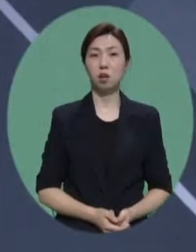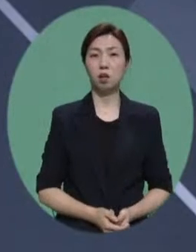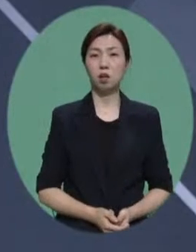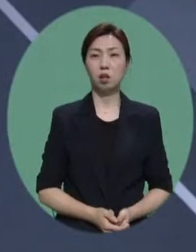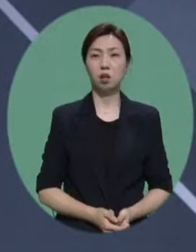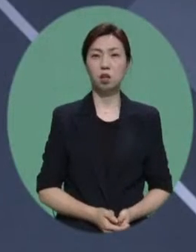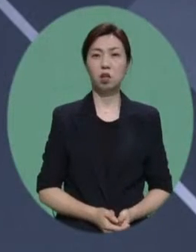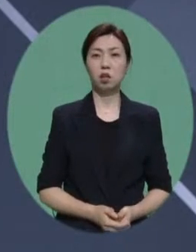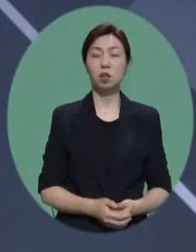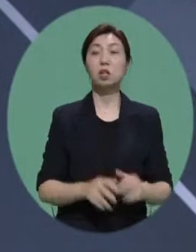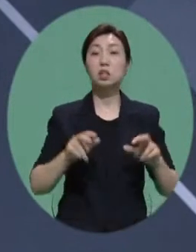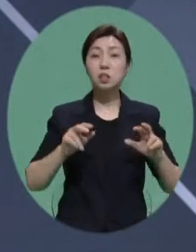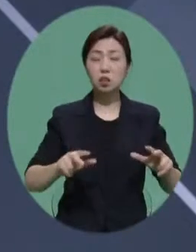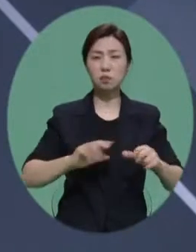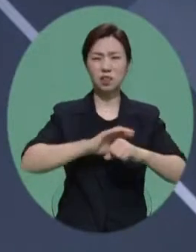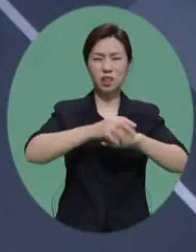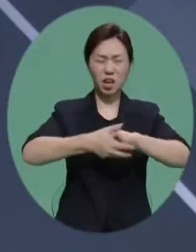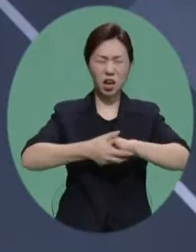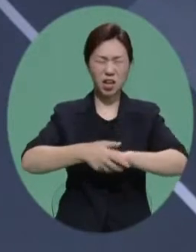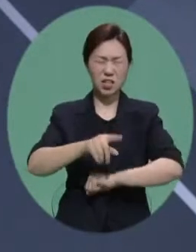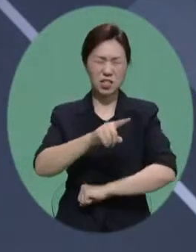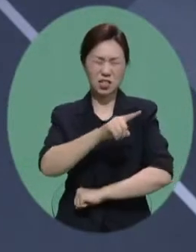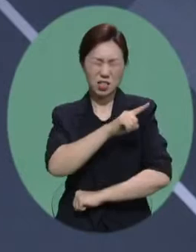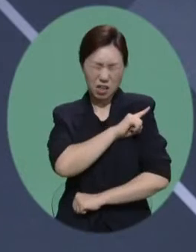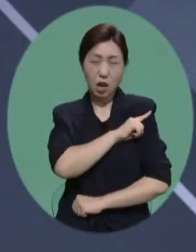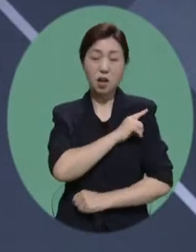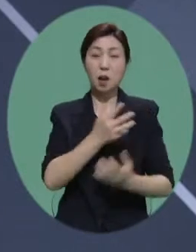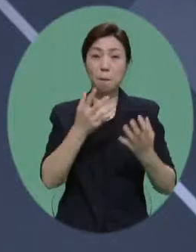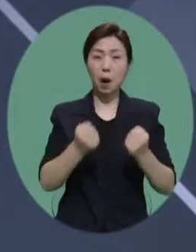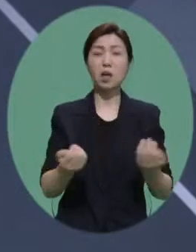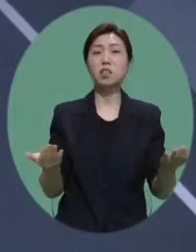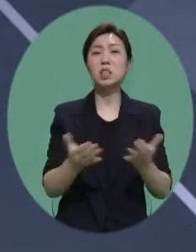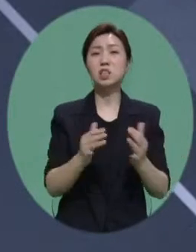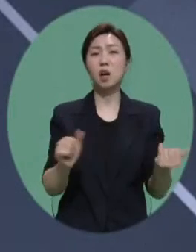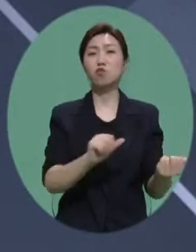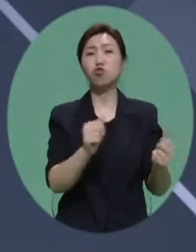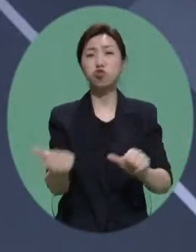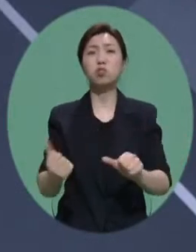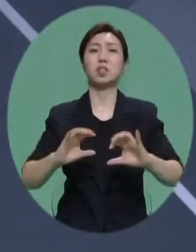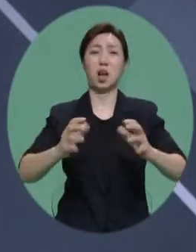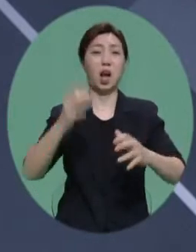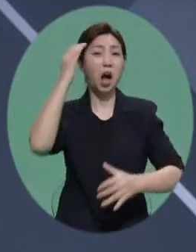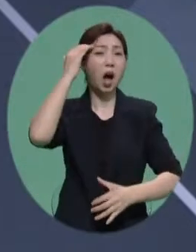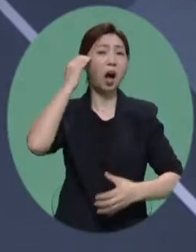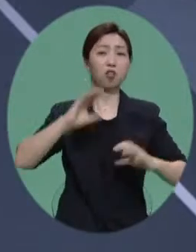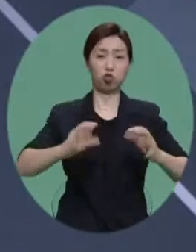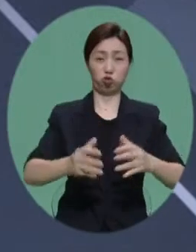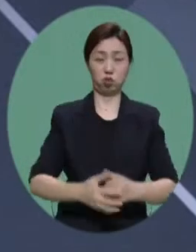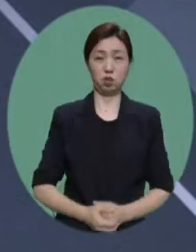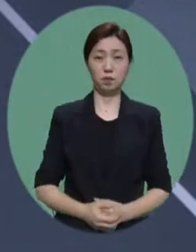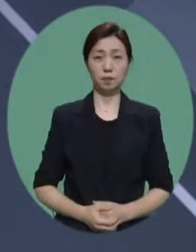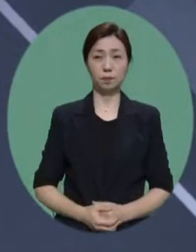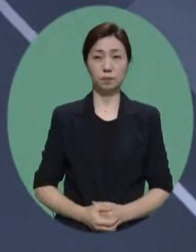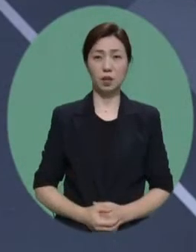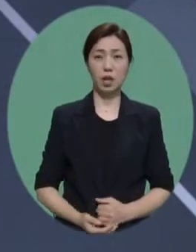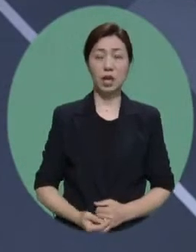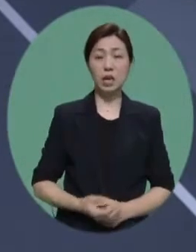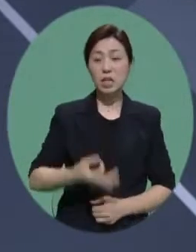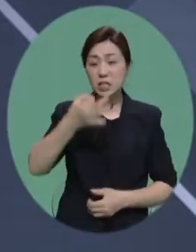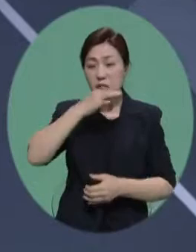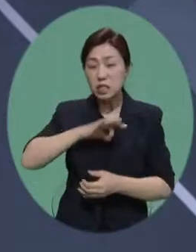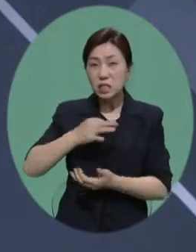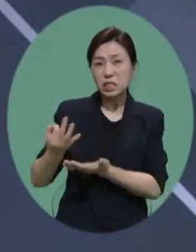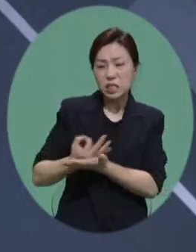에 세계 가장 많은 노동자들이 죽는 나라가 됐어요 저는 어이 생명이 운 보다